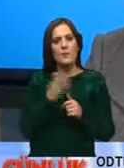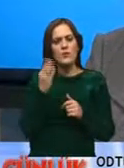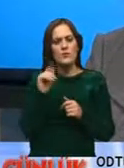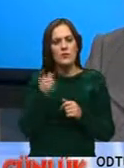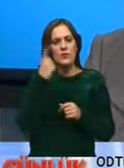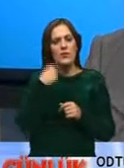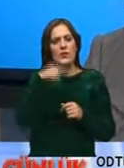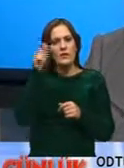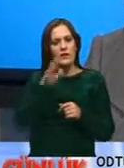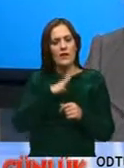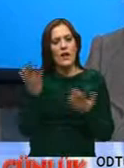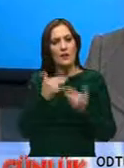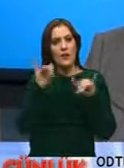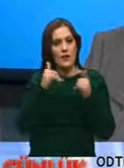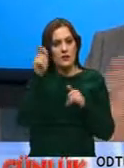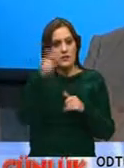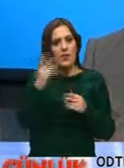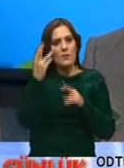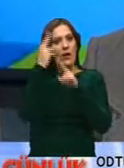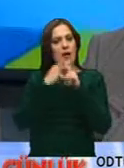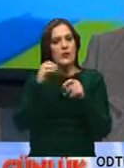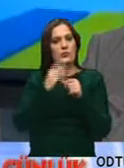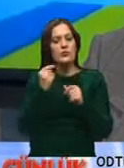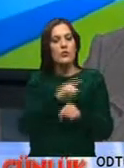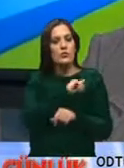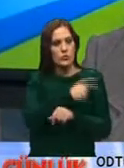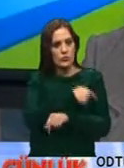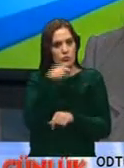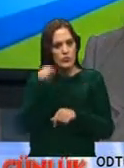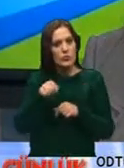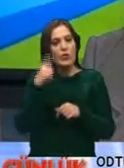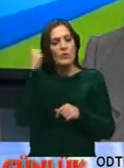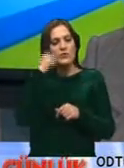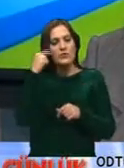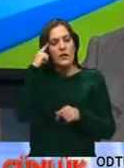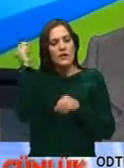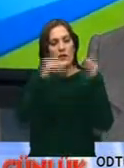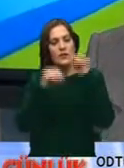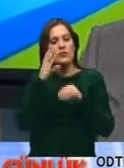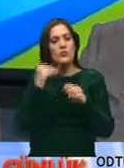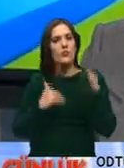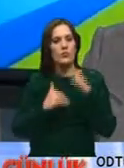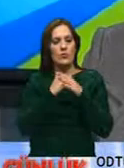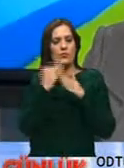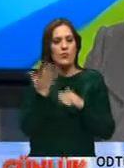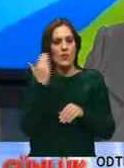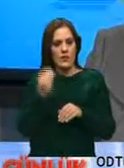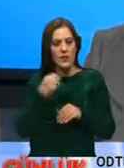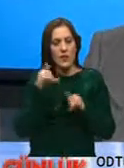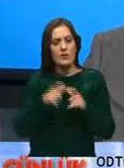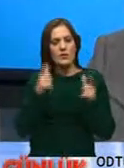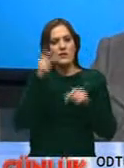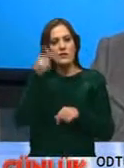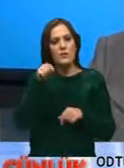Çok enteresan karakterler. Hem eğlenceliler hem hayal güçleri çok geniş. O yüzden yaratıcılıkları had safhada. Yani şeyler, oyun